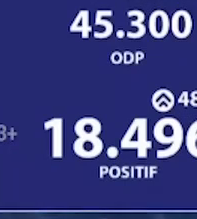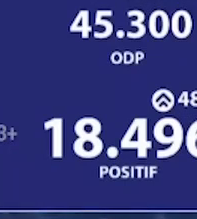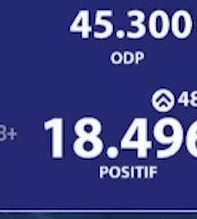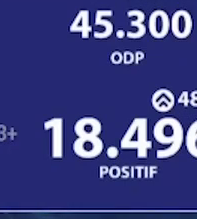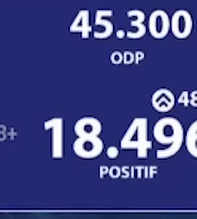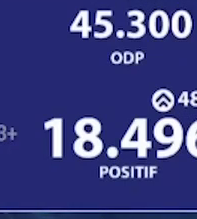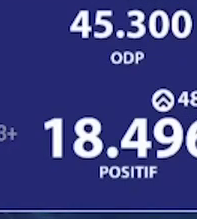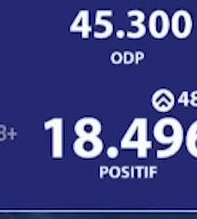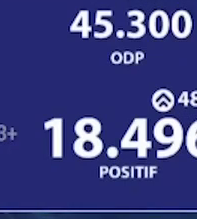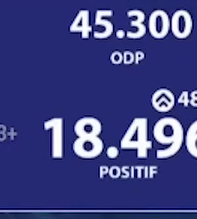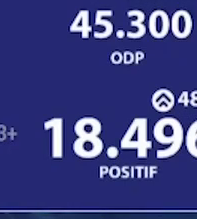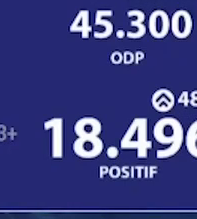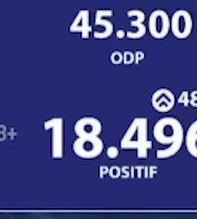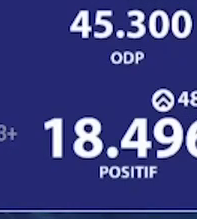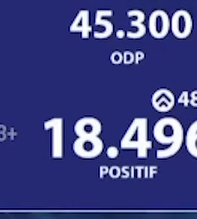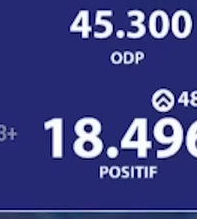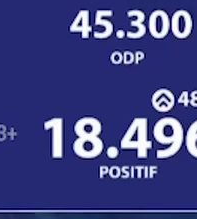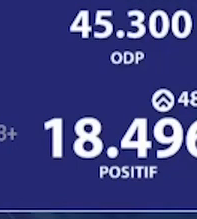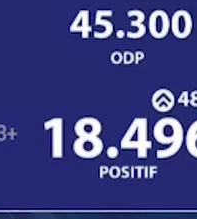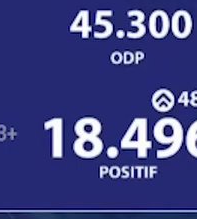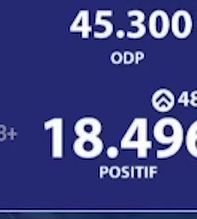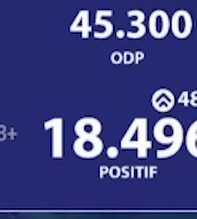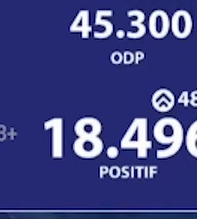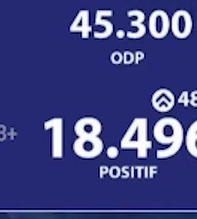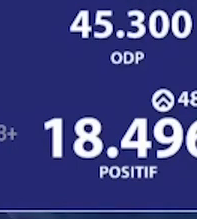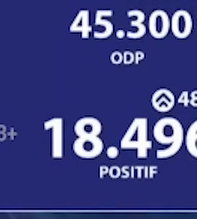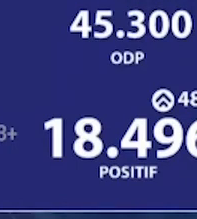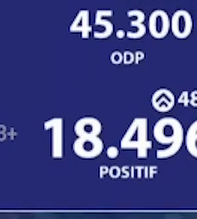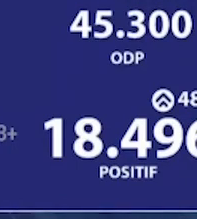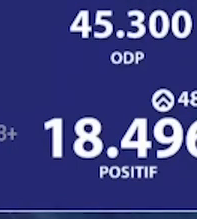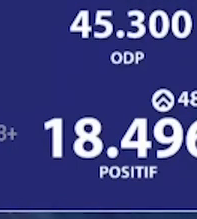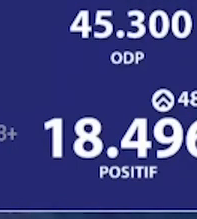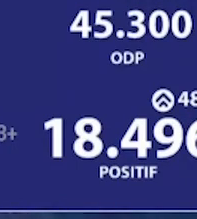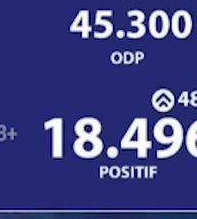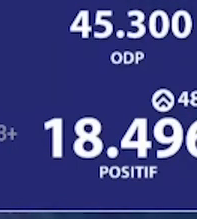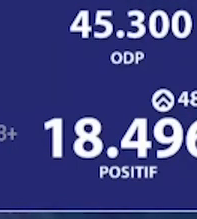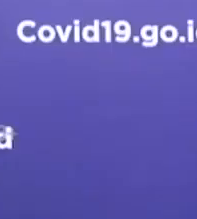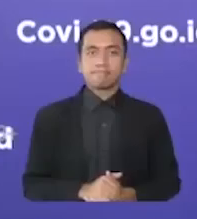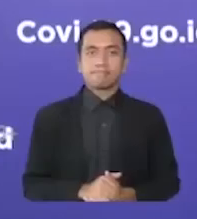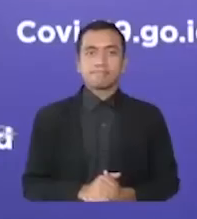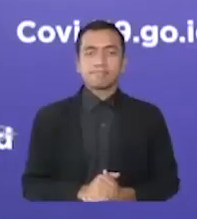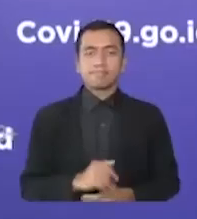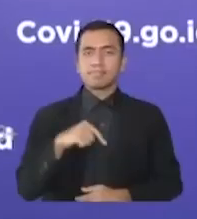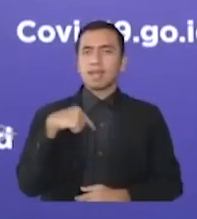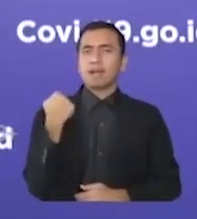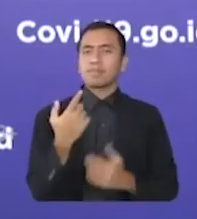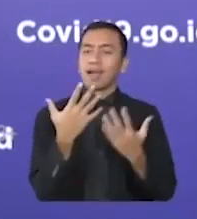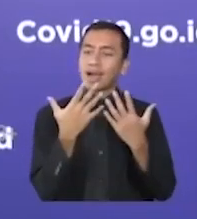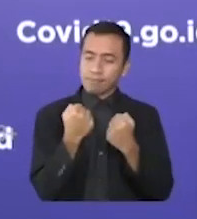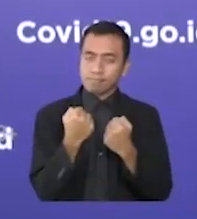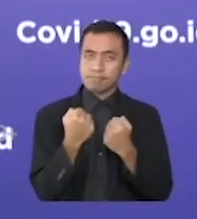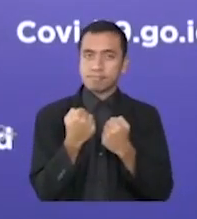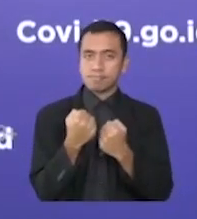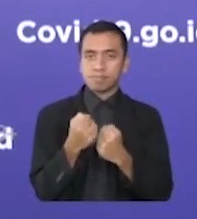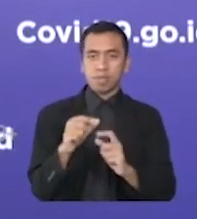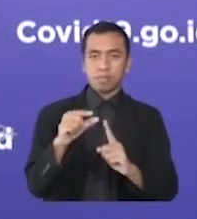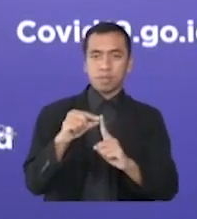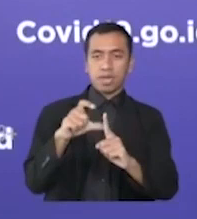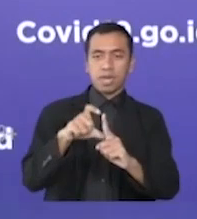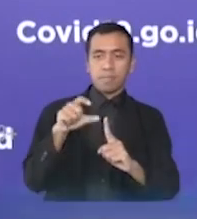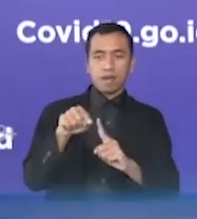11894 orang kita berharap bahwa segera kita bisa selesaikan pemeriksaan laboratorium untuk